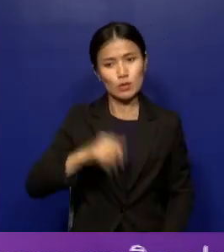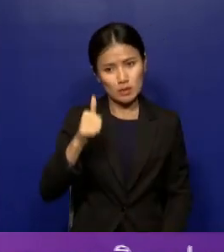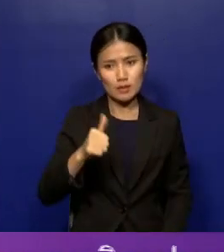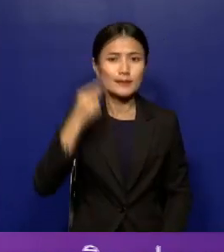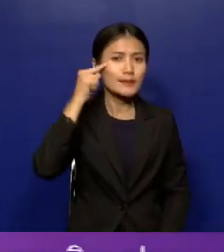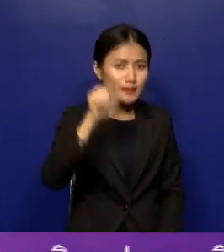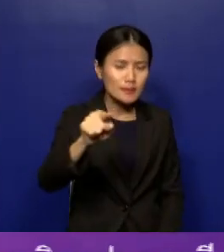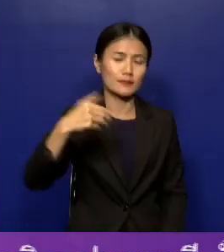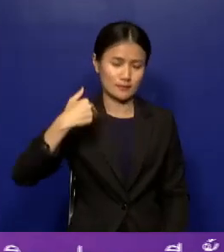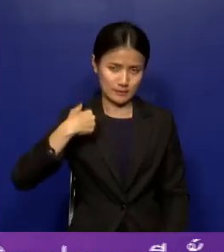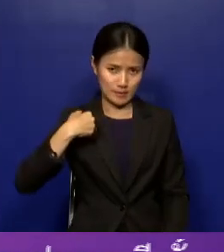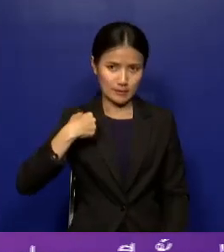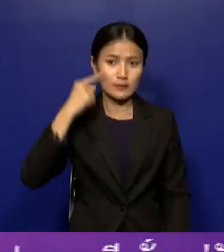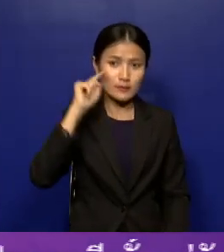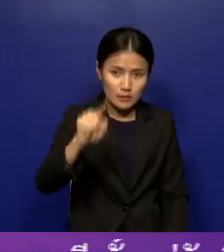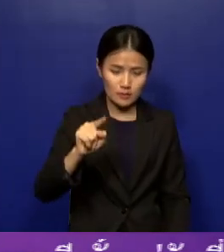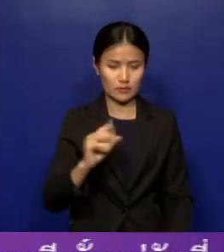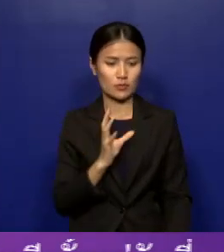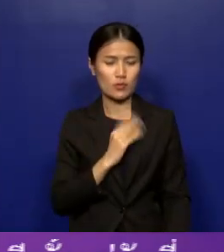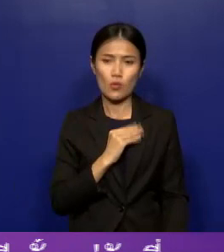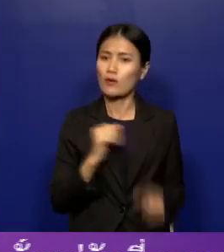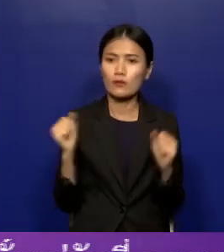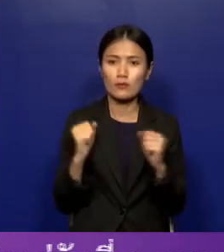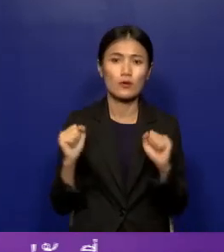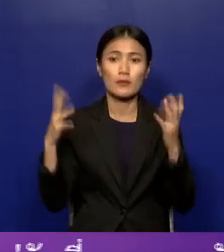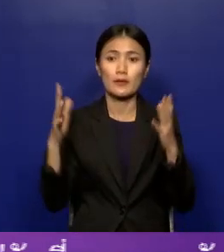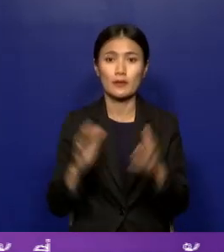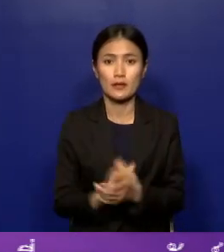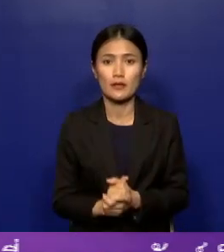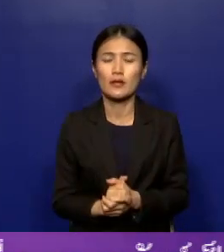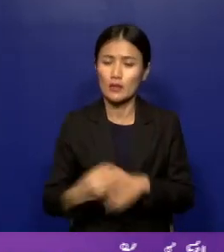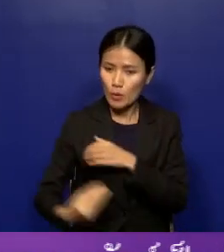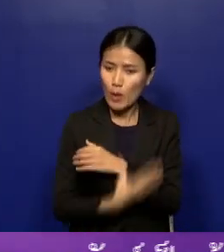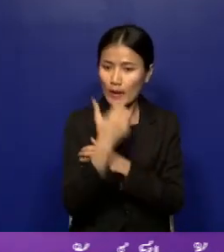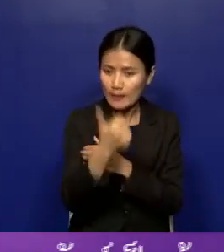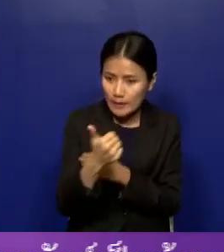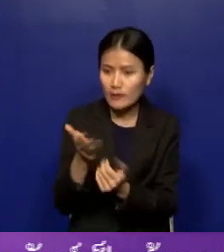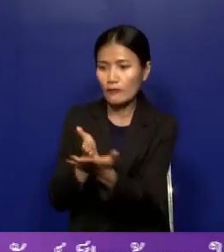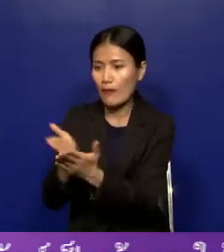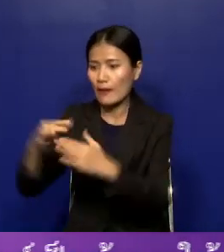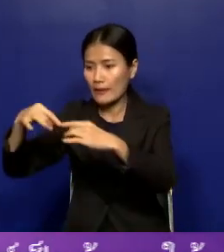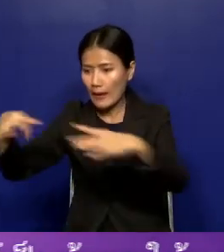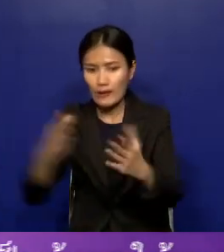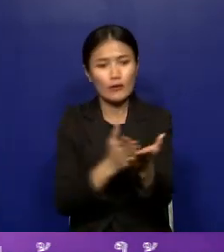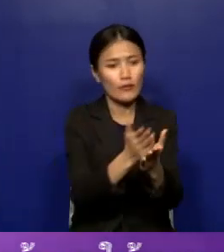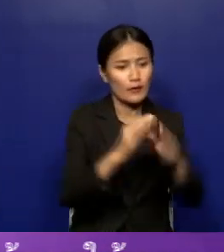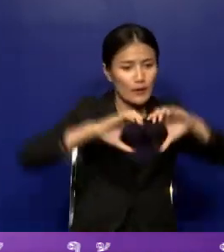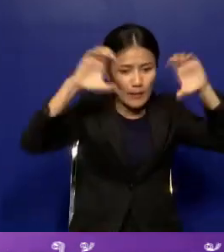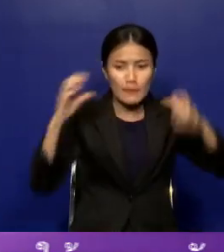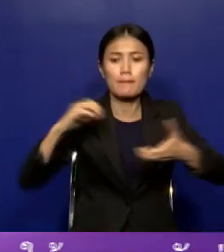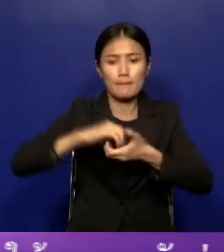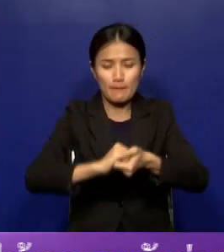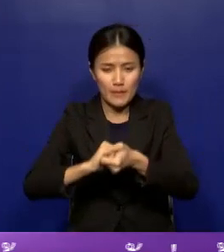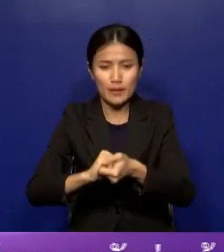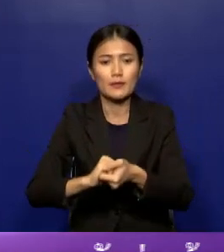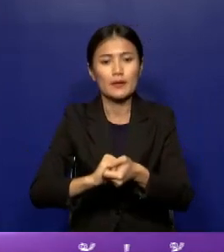ดกลัวอะไรทั้งสิ้นคิดถึงมันเป็นโอกาสที่ดีที่เราสองฝ่ายจะได้มาร่วมมือกันในการทำเพื่อประเทศชาติและประชาชนของเรานะครับถึงแม้ว่าท่